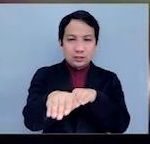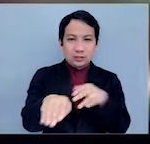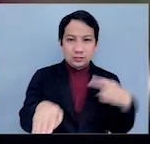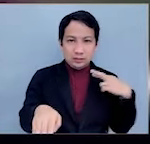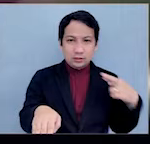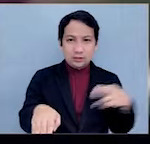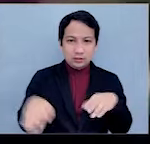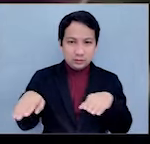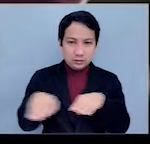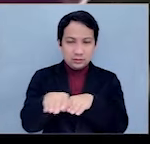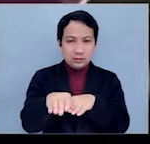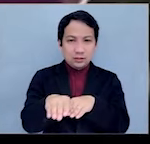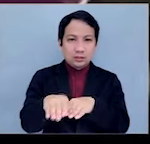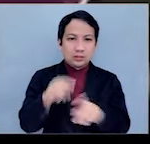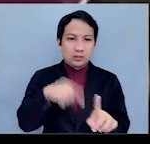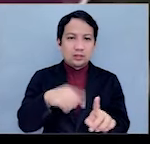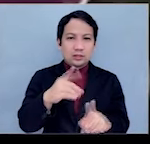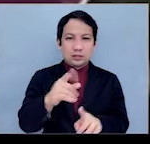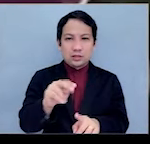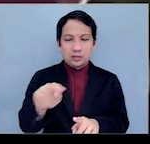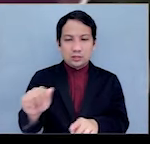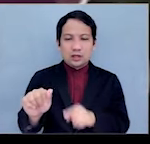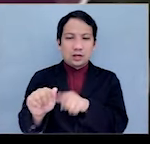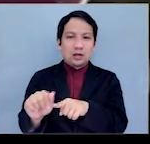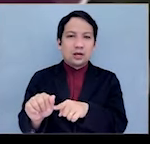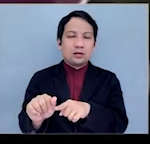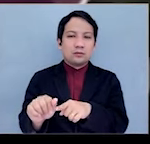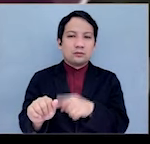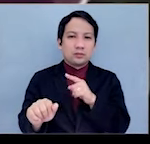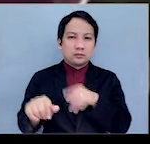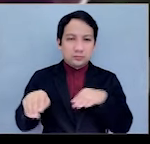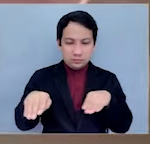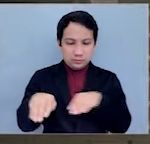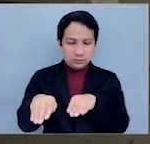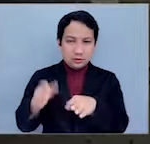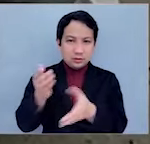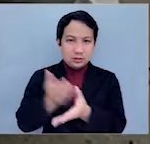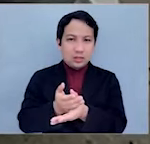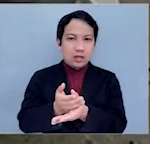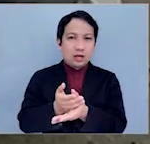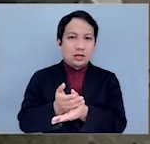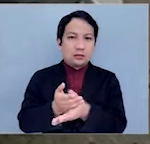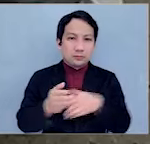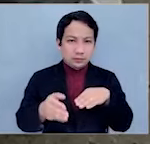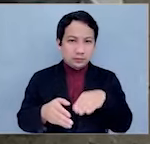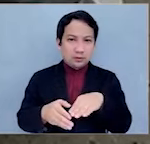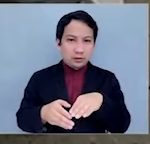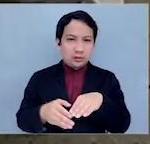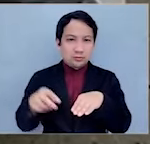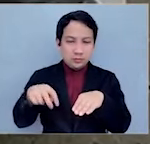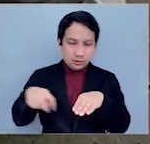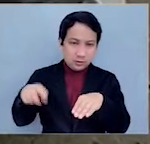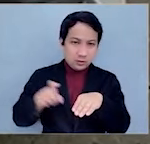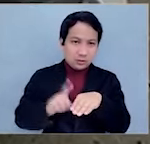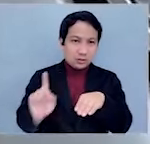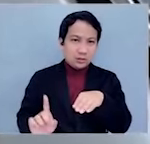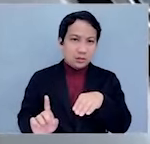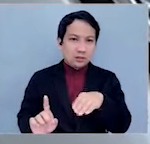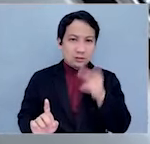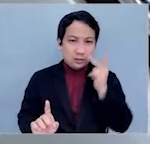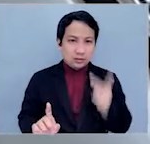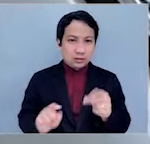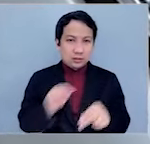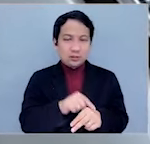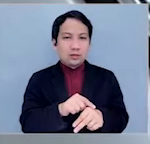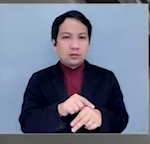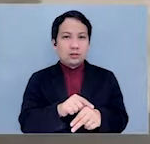si alias Dana. Dahil dyan, napatigil sa pagmamaneo si alias Dana. Bumaba sa kanyang sasakyan para kung frontline na nagmamaneo